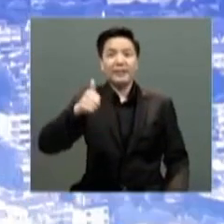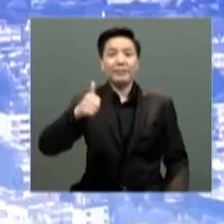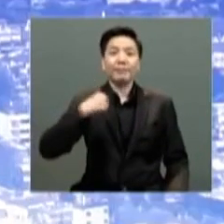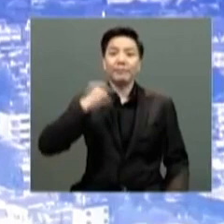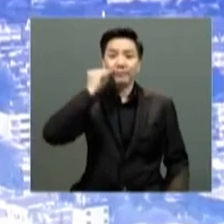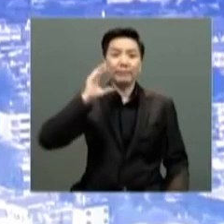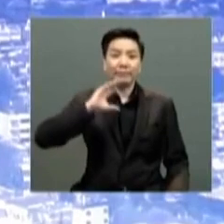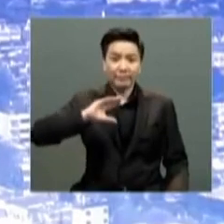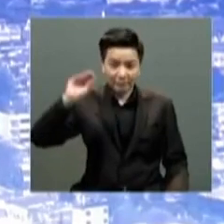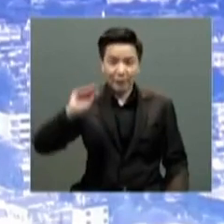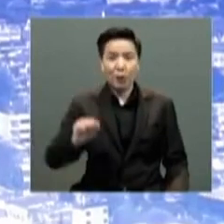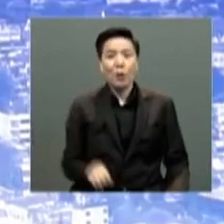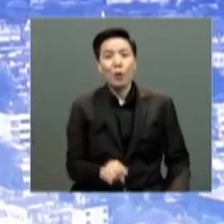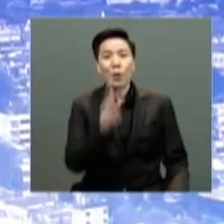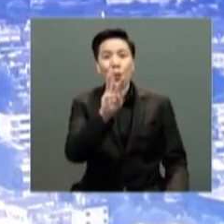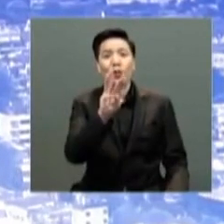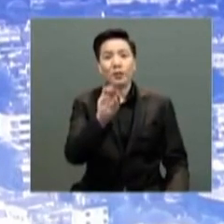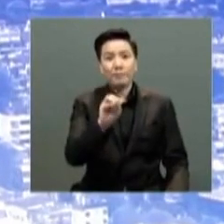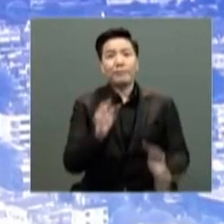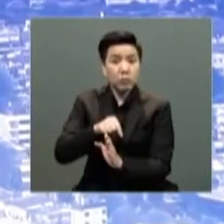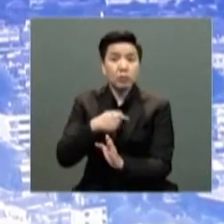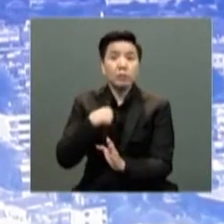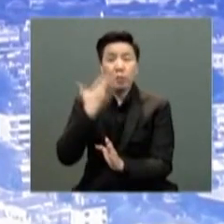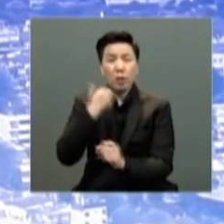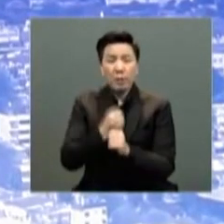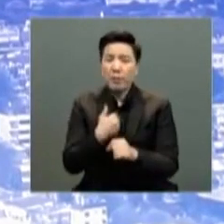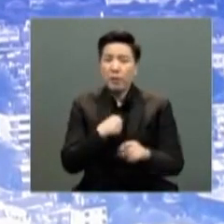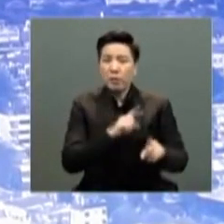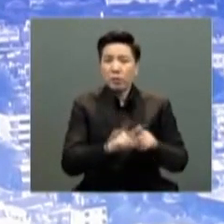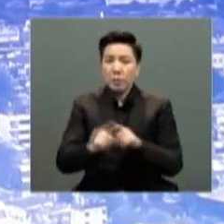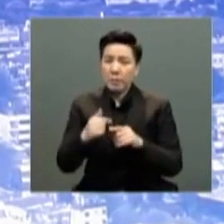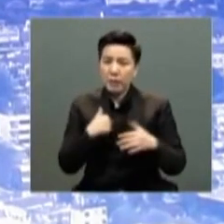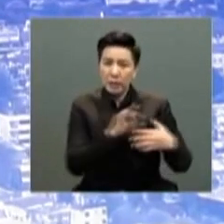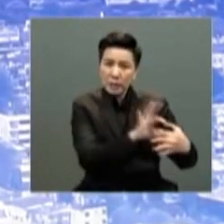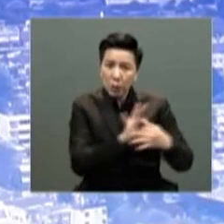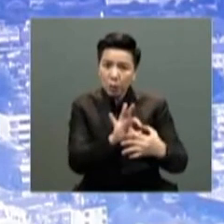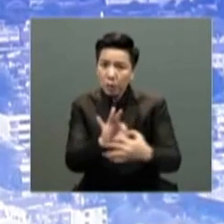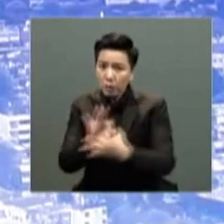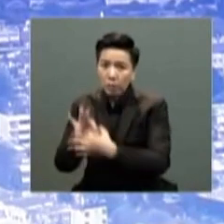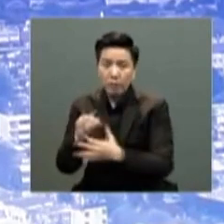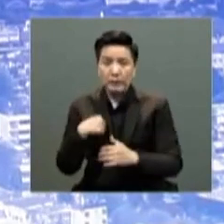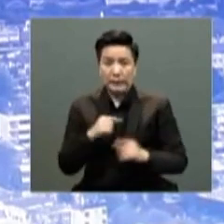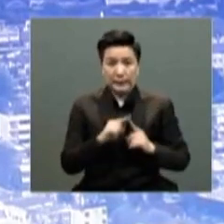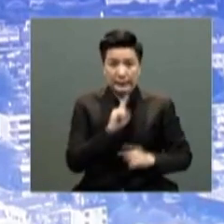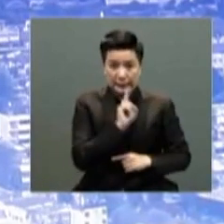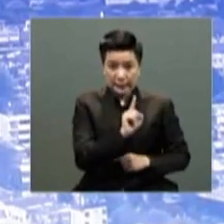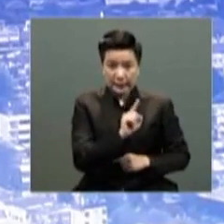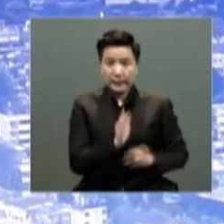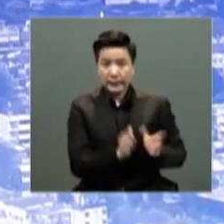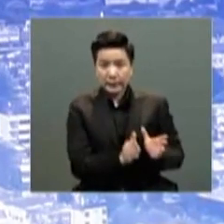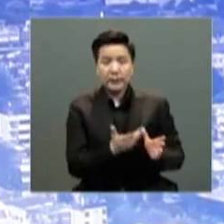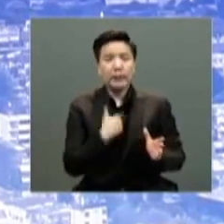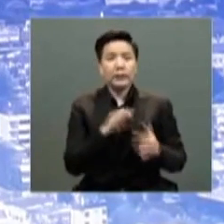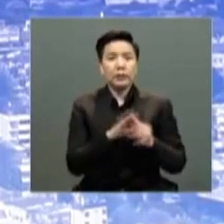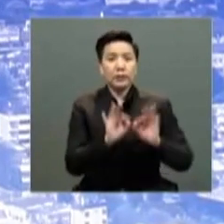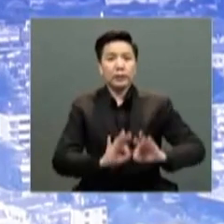ขของยอดผู้ติดเชื้อเราตอนนี้ไทยเราอยู่ที่ 2,854 คนนะคะวันนี้เรามีคนที่รักษาห